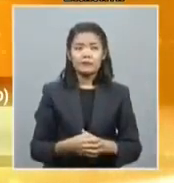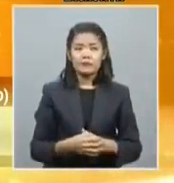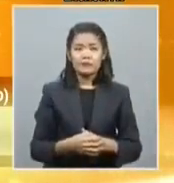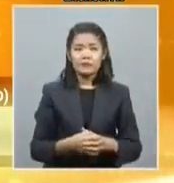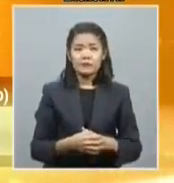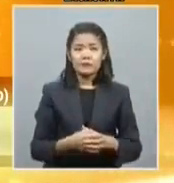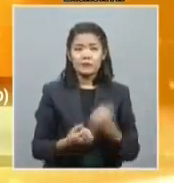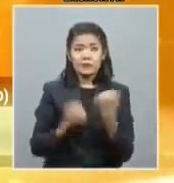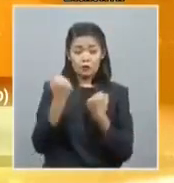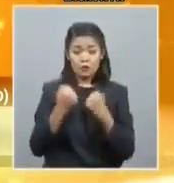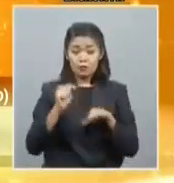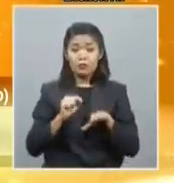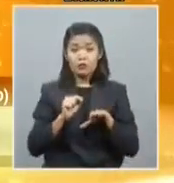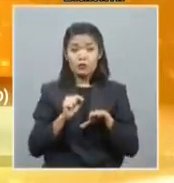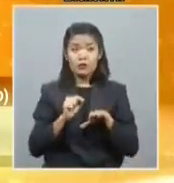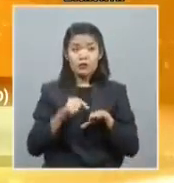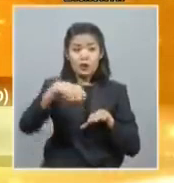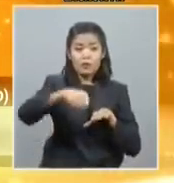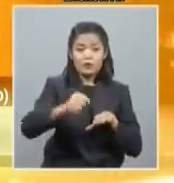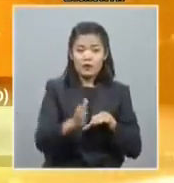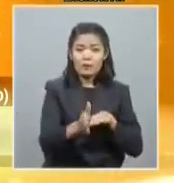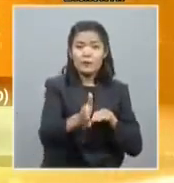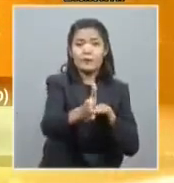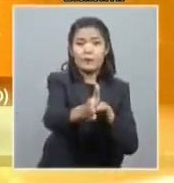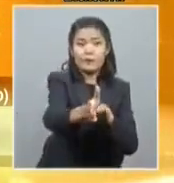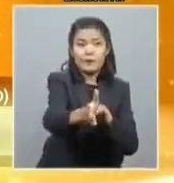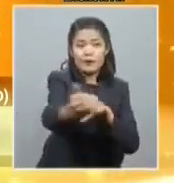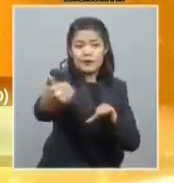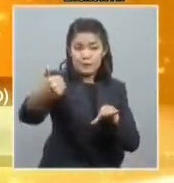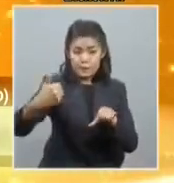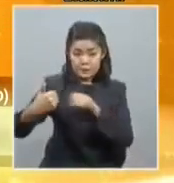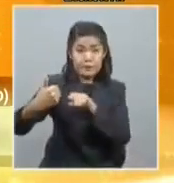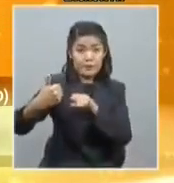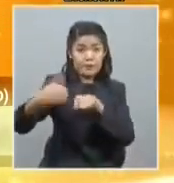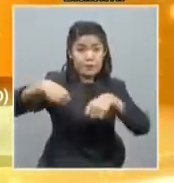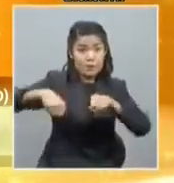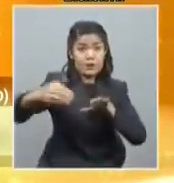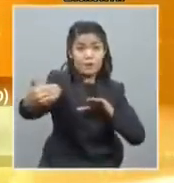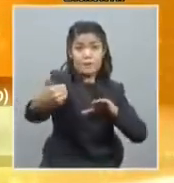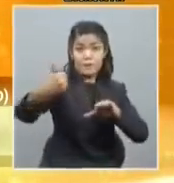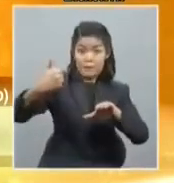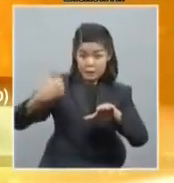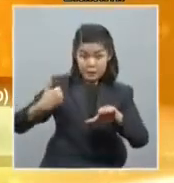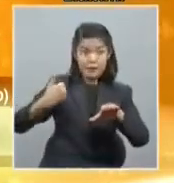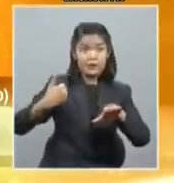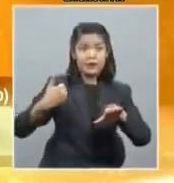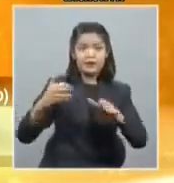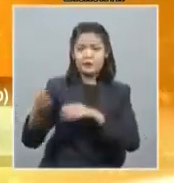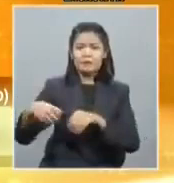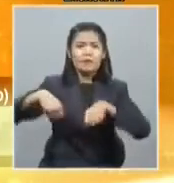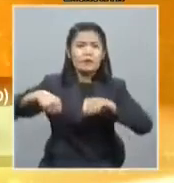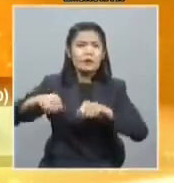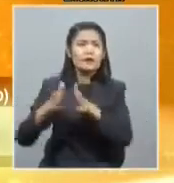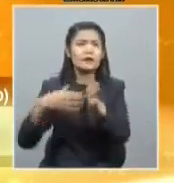มารถอีกคันนึง ไอ้คันนึงขับตามหลังมาแล้วก็สวนบิลลี ่แล้วก็สวนเห็นบิลลี่ขับรถมอเตอร์ไซค์สวนกลับไป มอเตอร์ไซค์สีเหลืองของเขาครับ